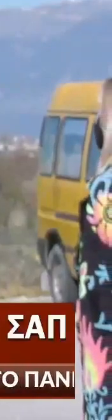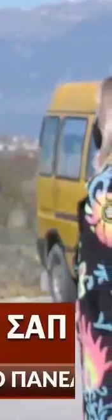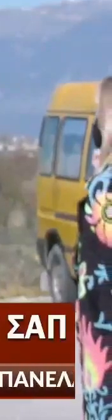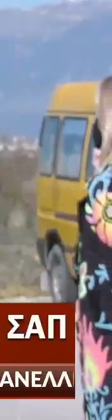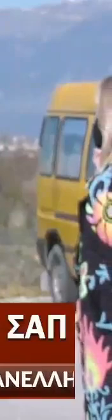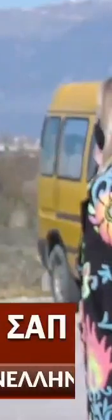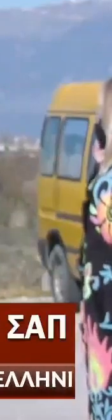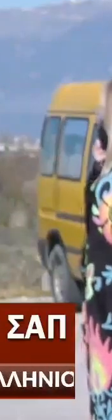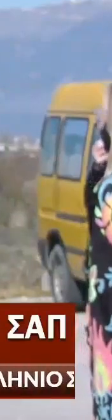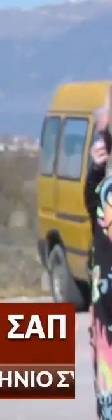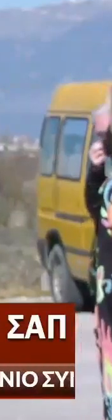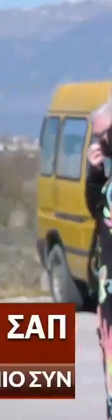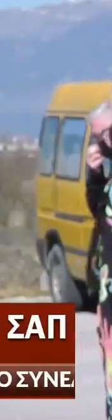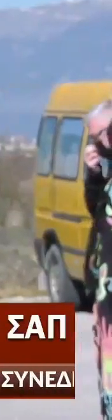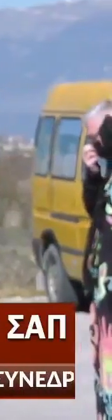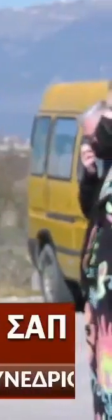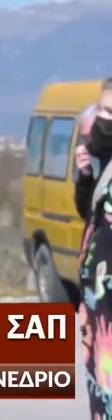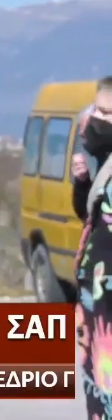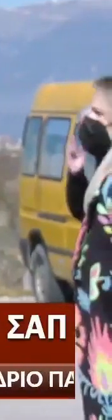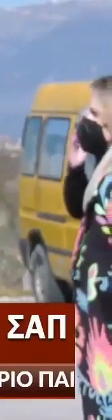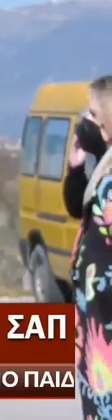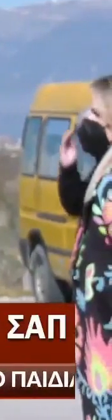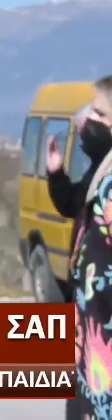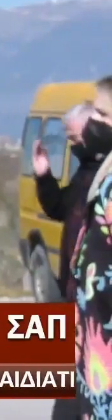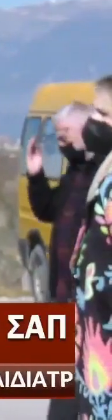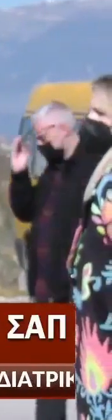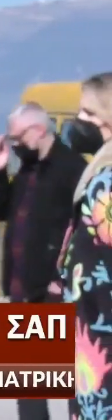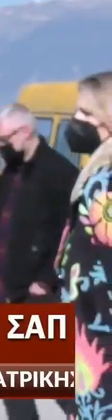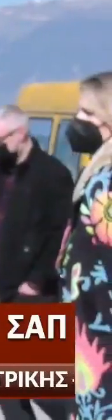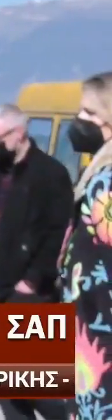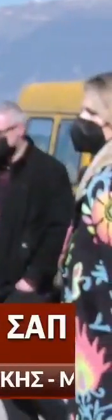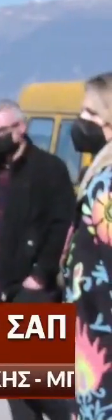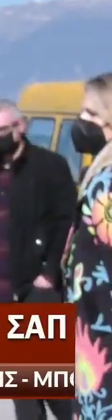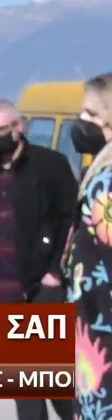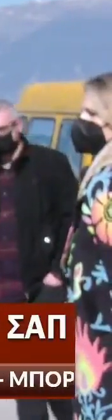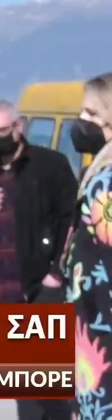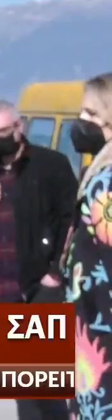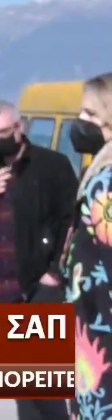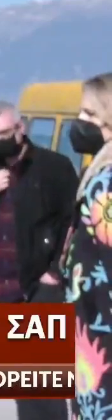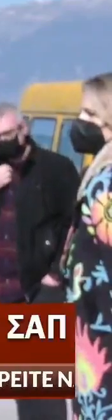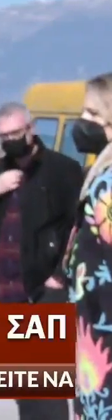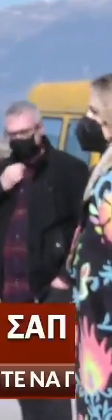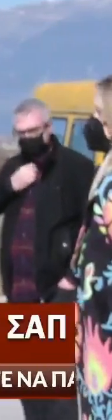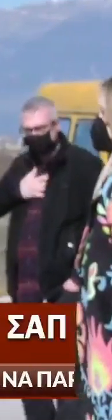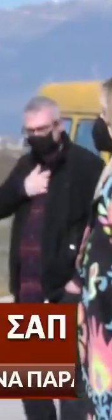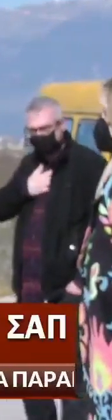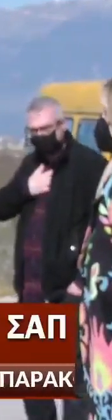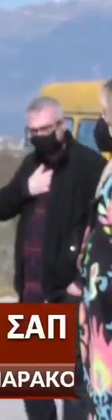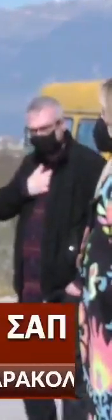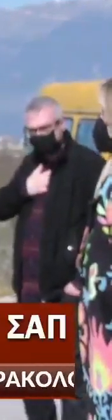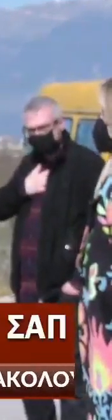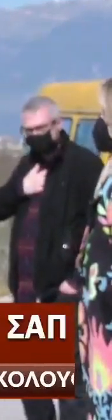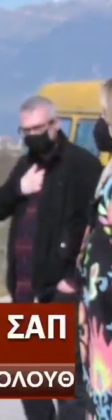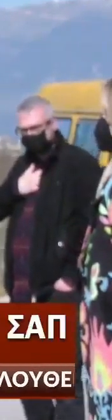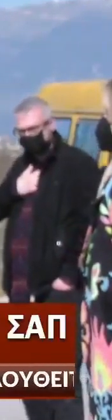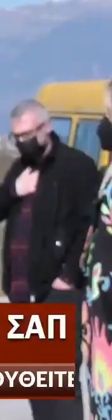τελειώσουν τα έργα. Αλλά θα πρέπει επιτέλους να δεσμευτούν. Γιατί ακούσαμε και εμείς τον Δήμαρχο να λέει τη